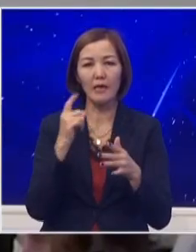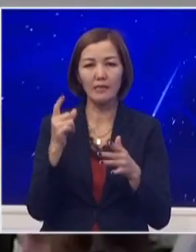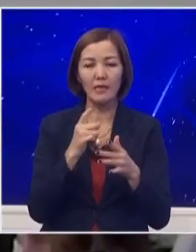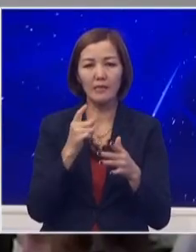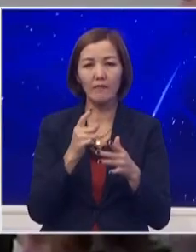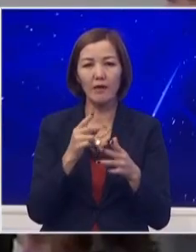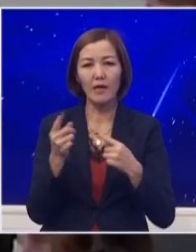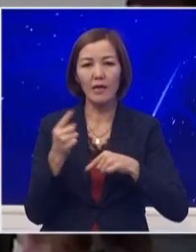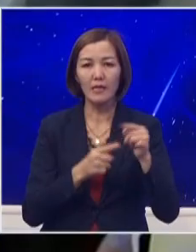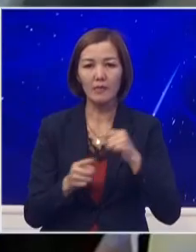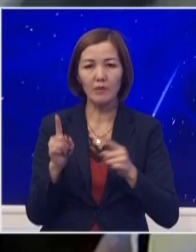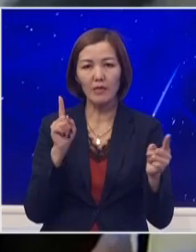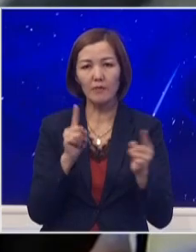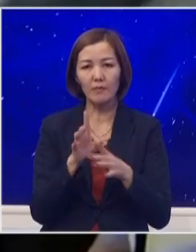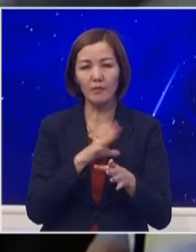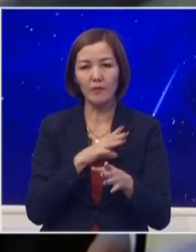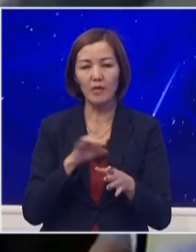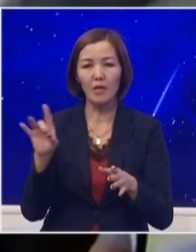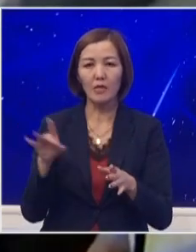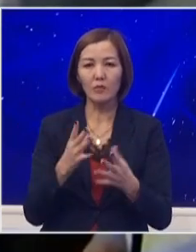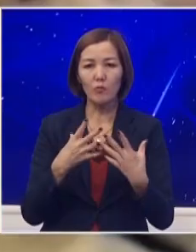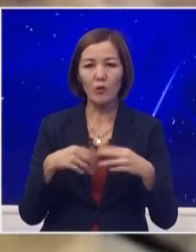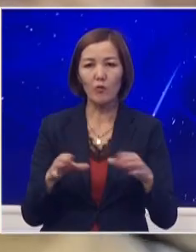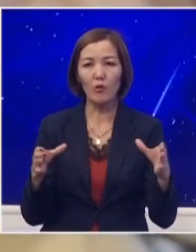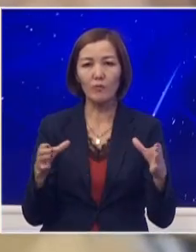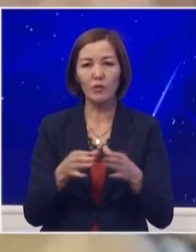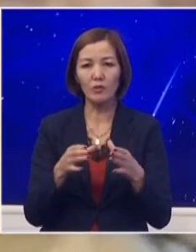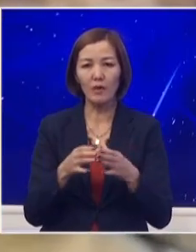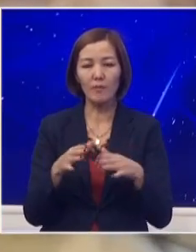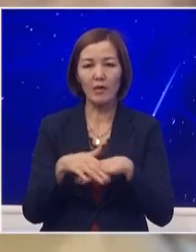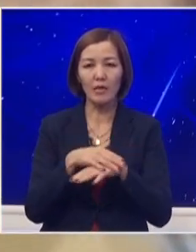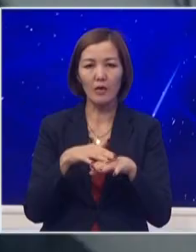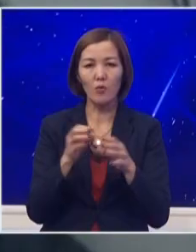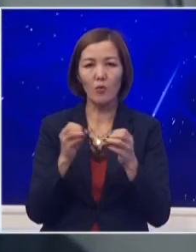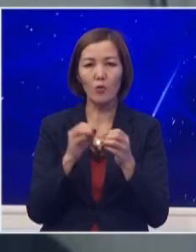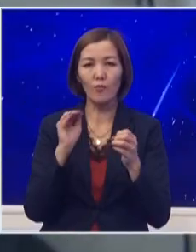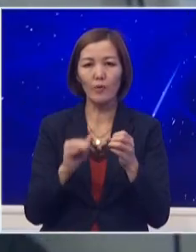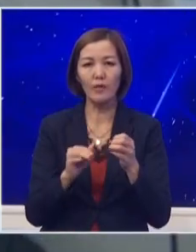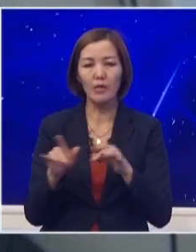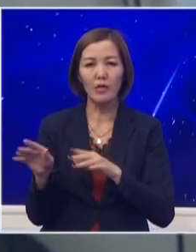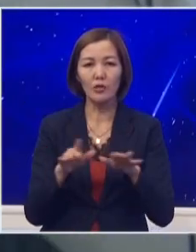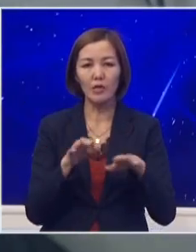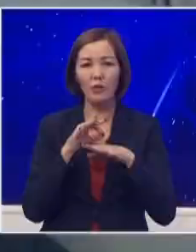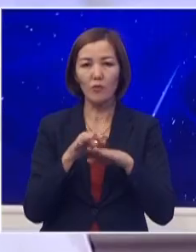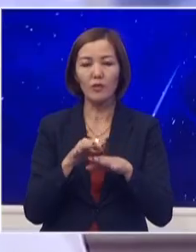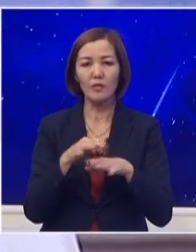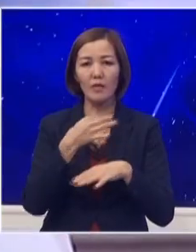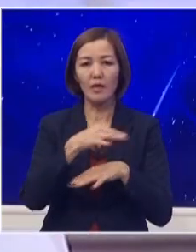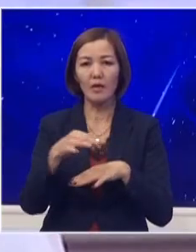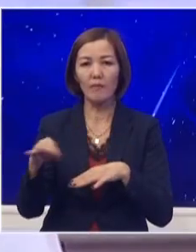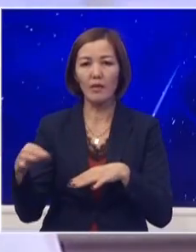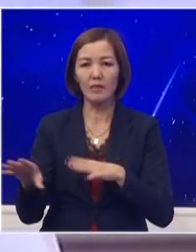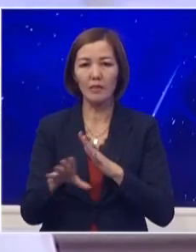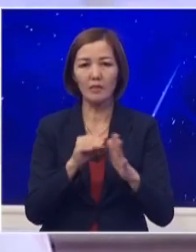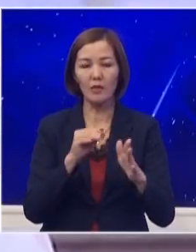де назардан тыс қалған жоқ. Республикалық қоғамдық штаб өкілдері ел аумағына 10 мыңнан аса іс-шара өткізді. Аймақтарда